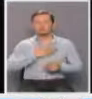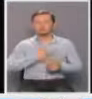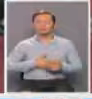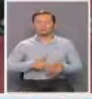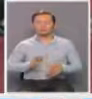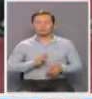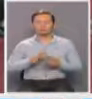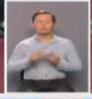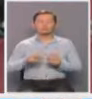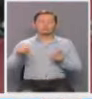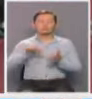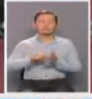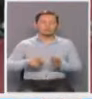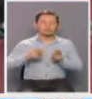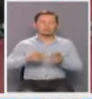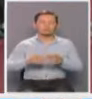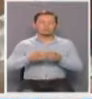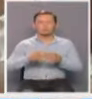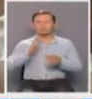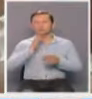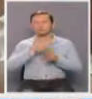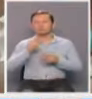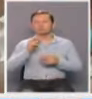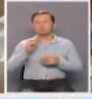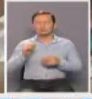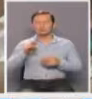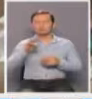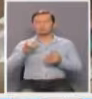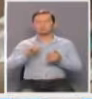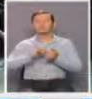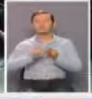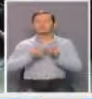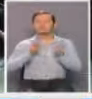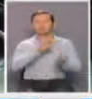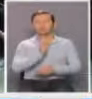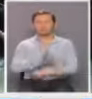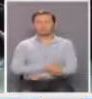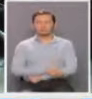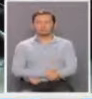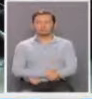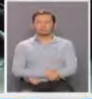кетейік, гастрольдік сапармен келген ұжым алдағы уақытта Ақтау, Маңғыстау қалаларында өнер көрсетпек.